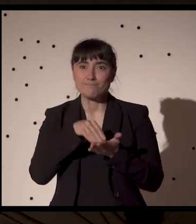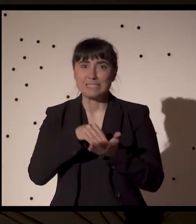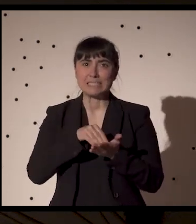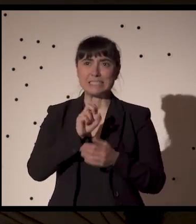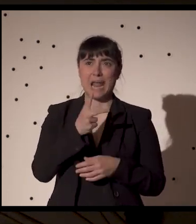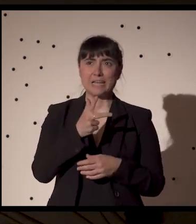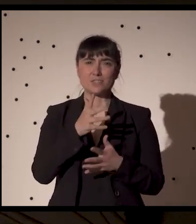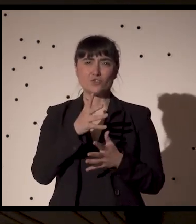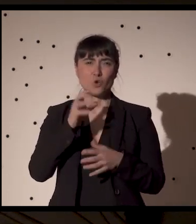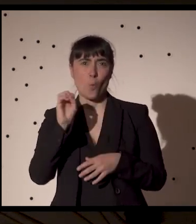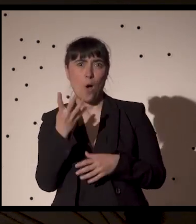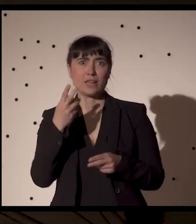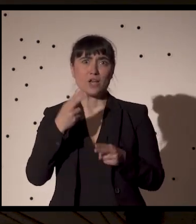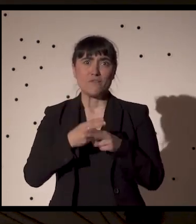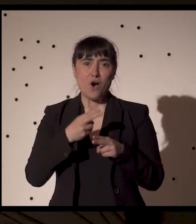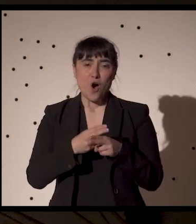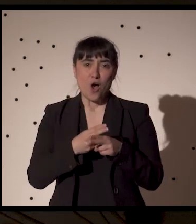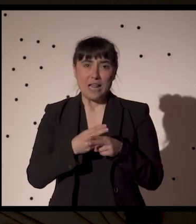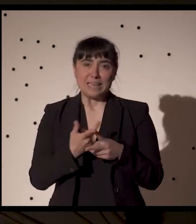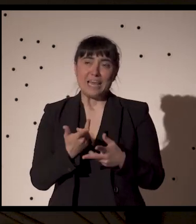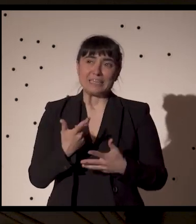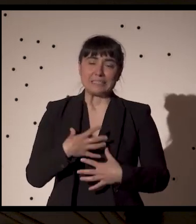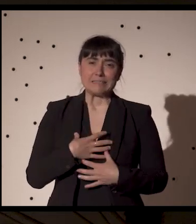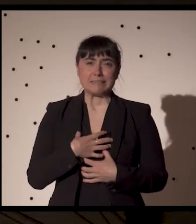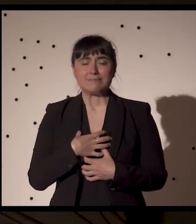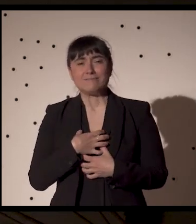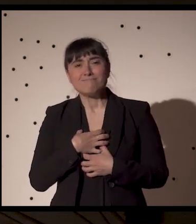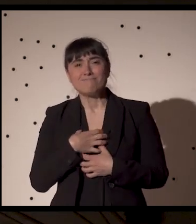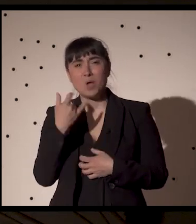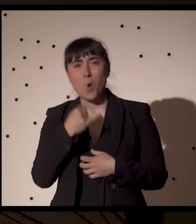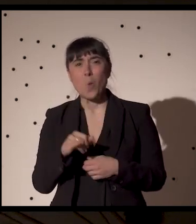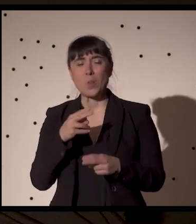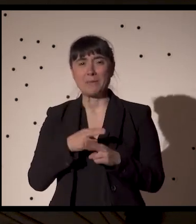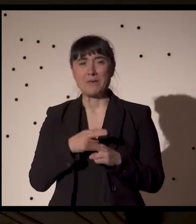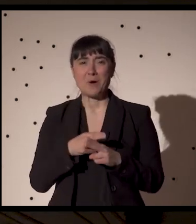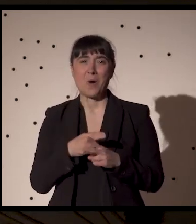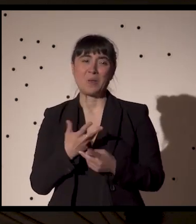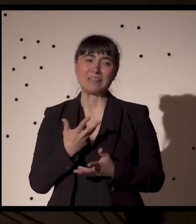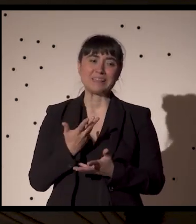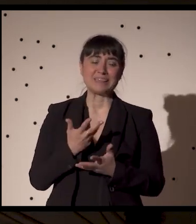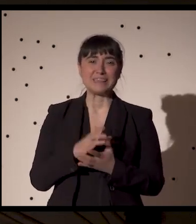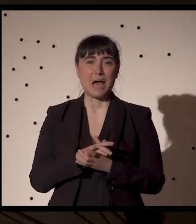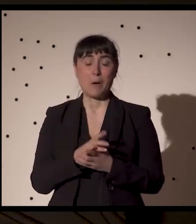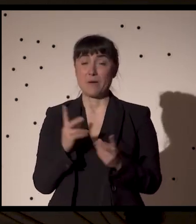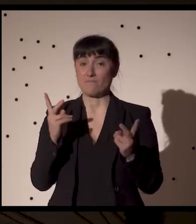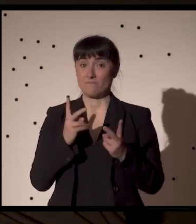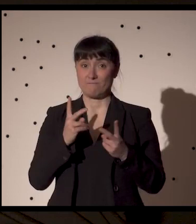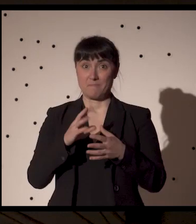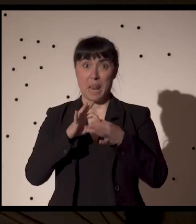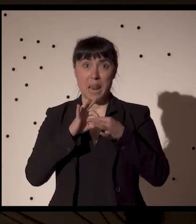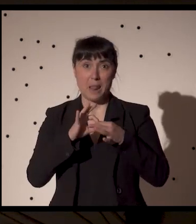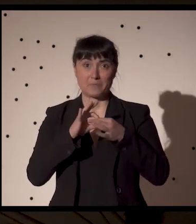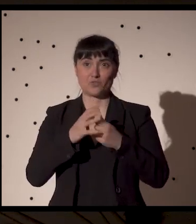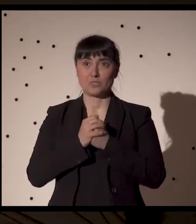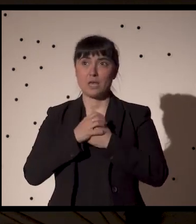sento una certa commozione nel dire questa per me è l'ultima volta però questo Appunto non toglie nulla all'amicizia alla passione la